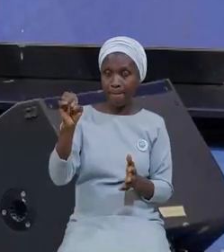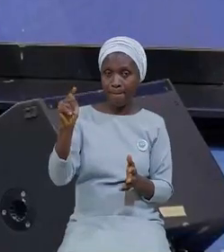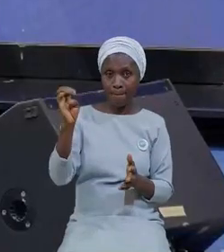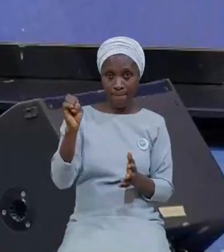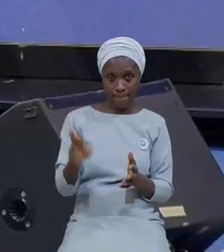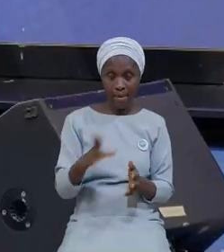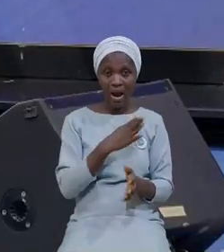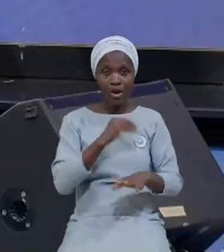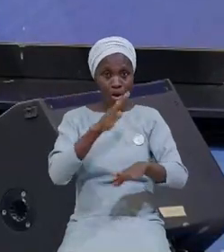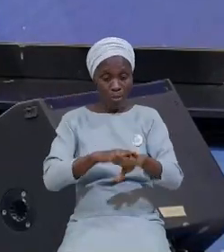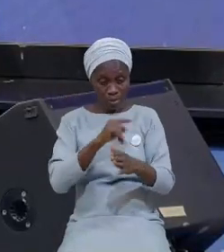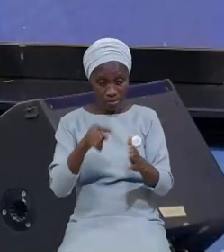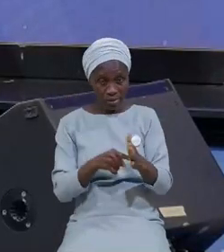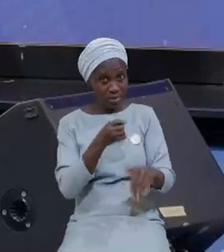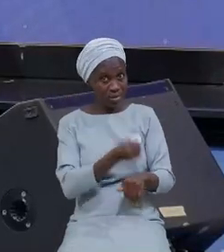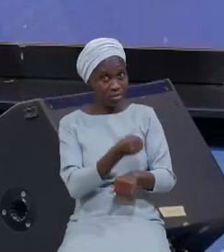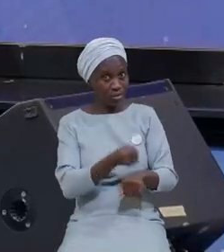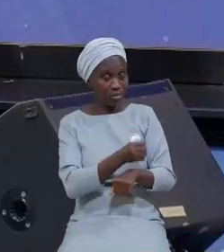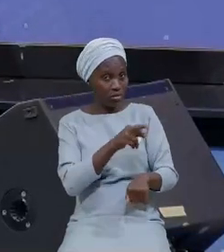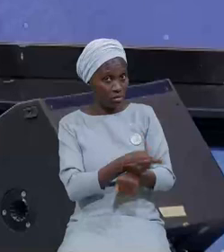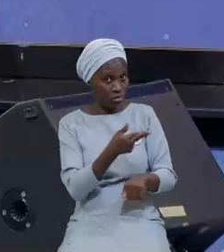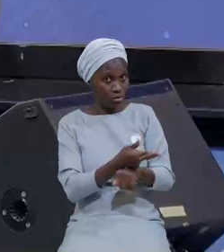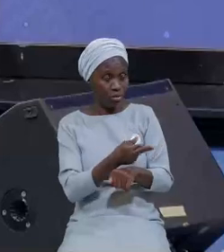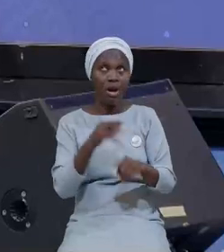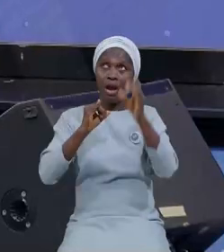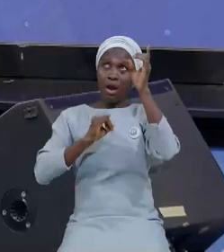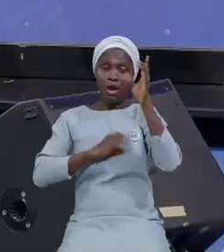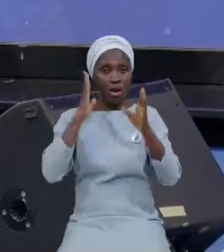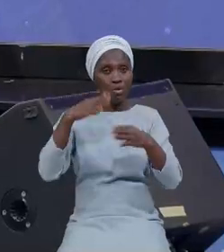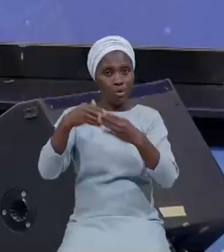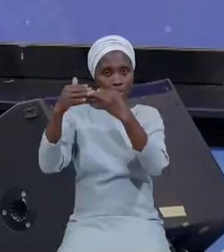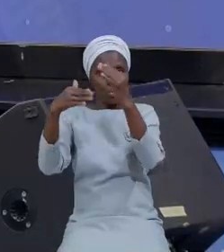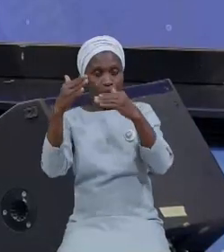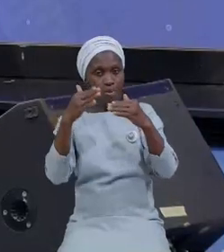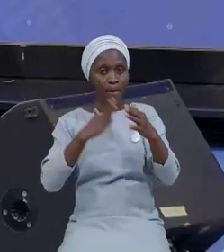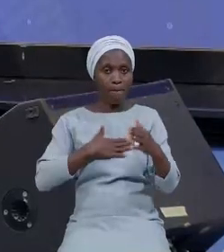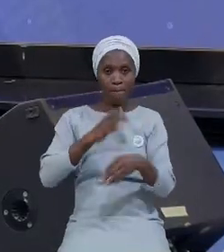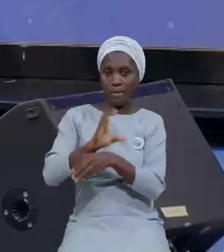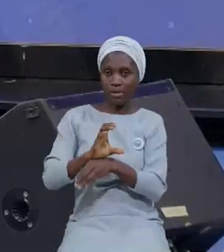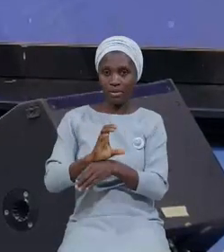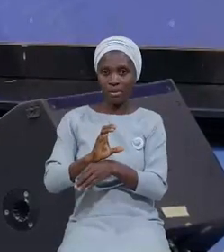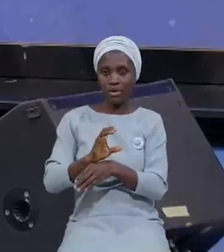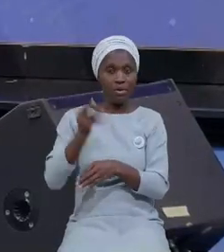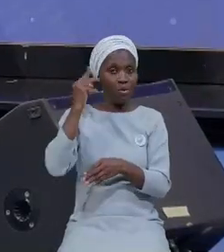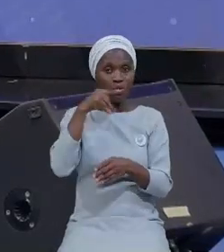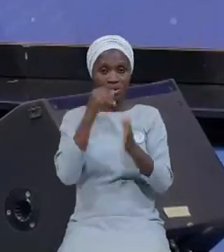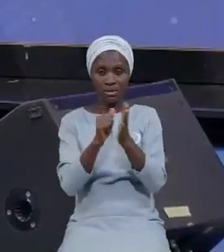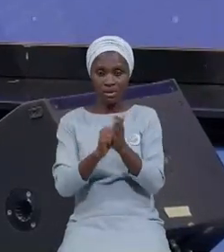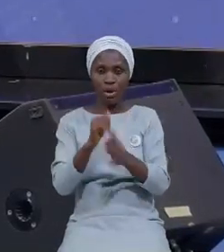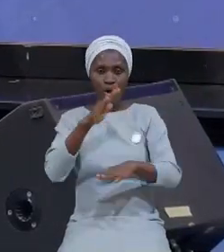et sur ce roc je bâtirai mon église sur cette pierre je